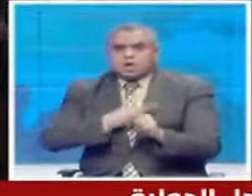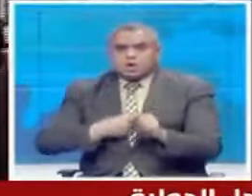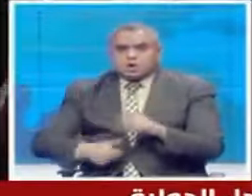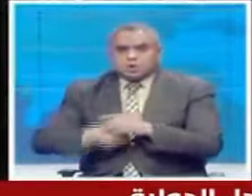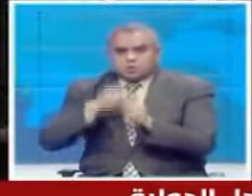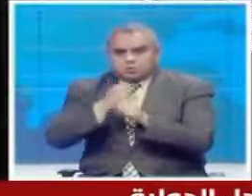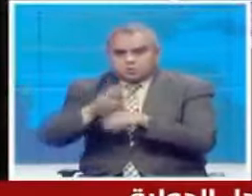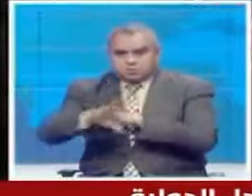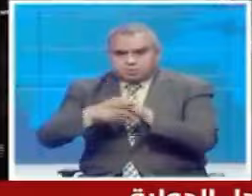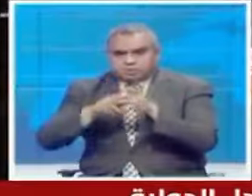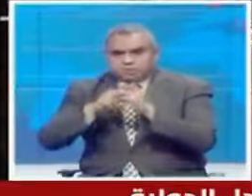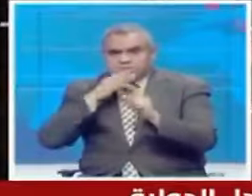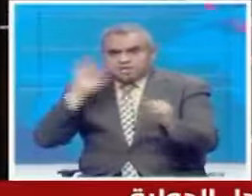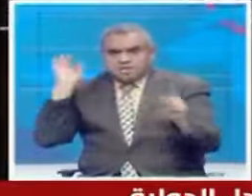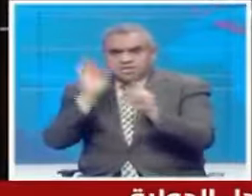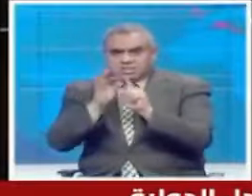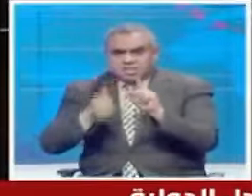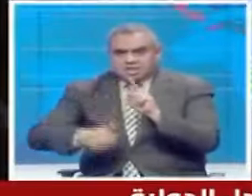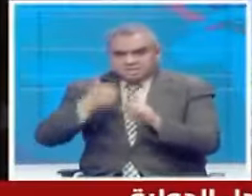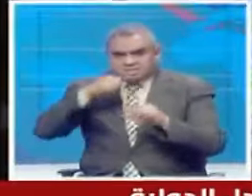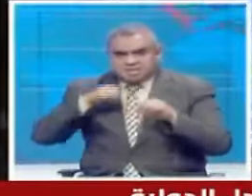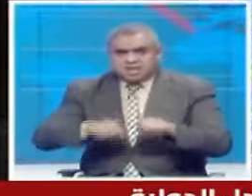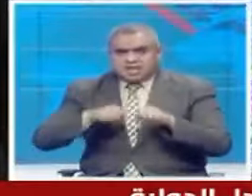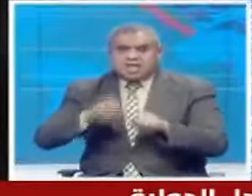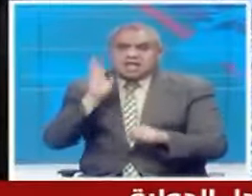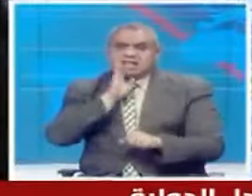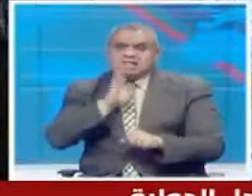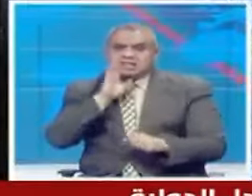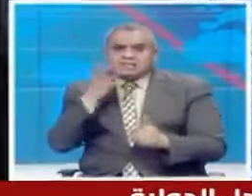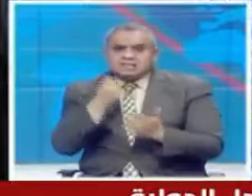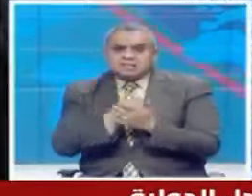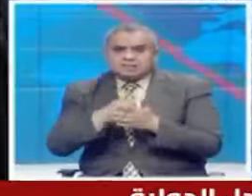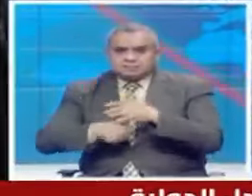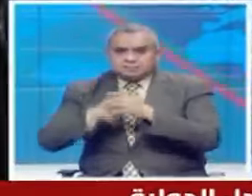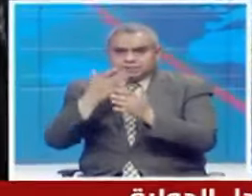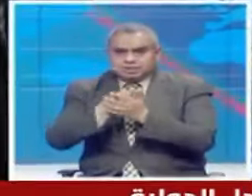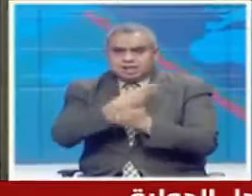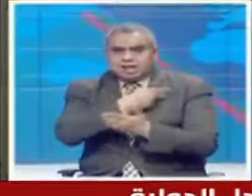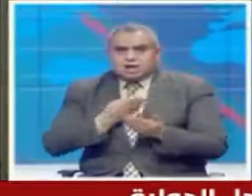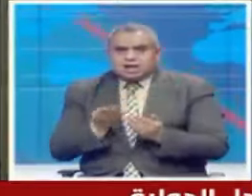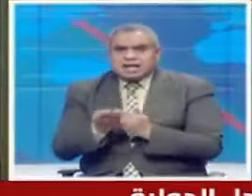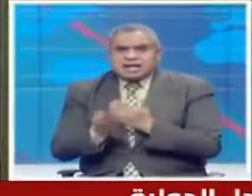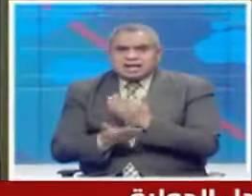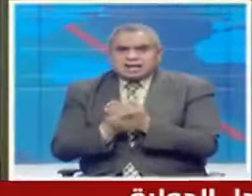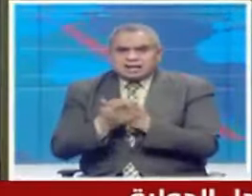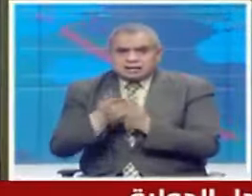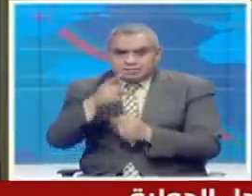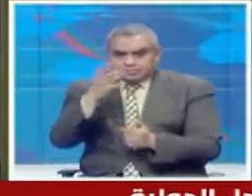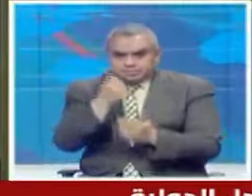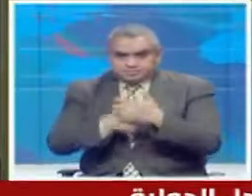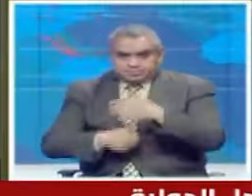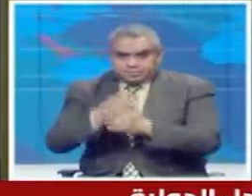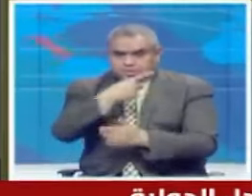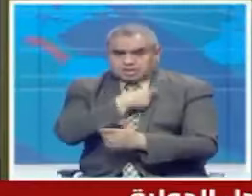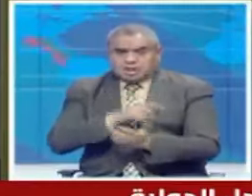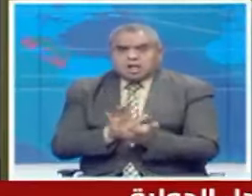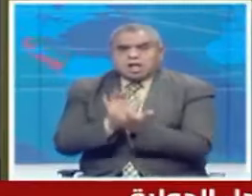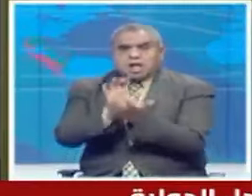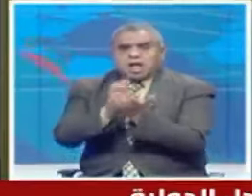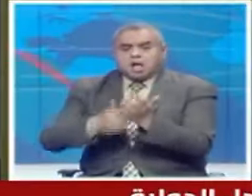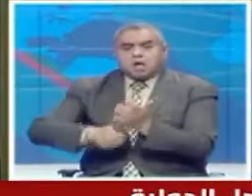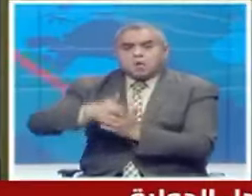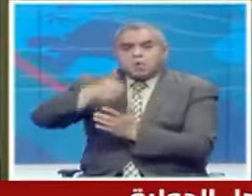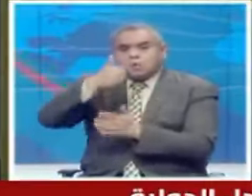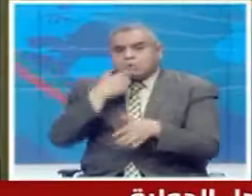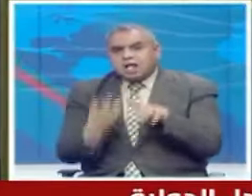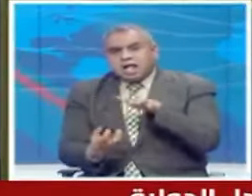التي تستهدف جهازا إداريا كفءا يطبق مفاهيم الحوكمة. حصل المركز الأول عندنا على مستوى